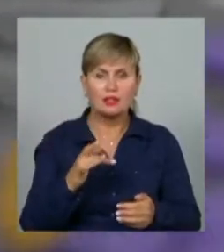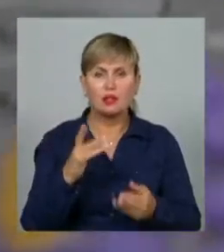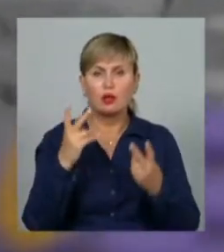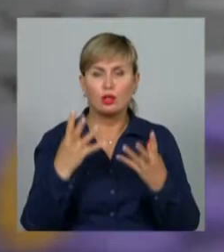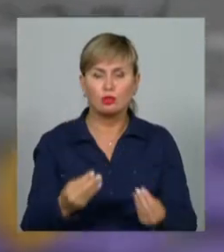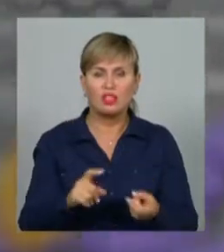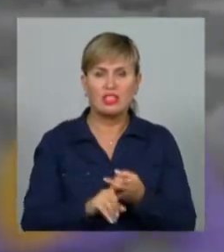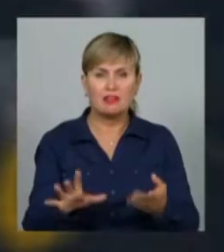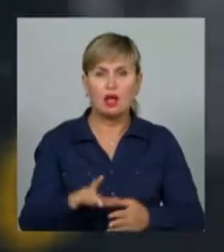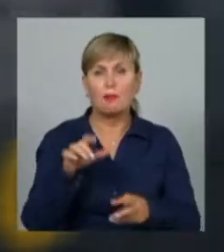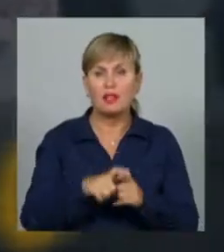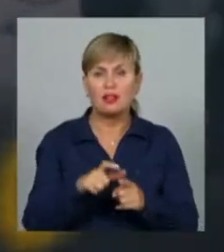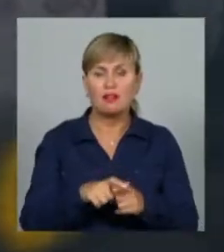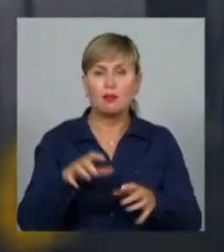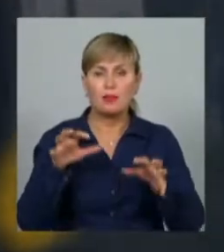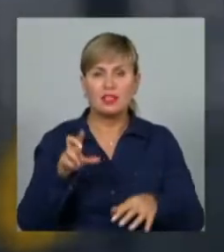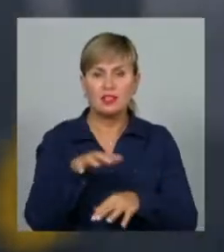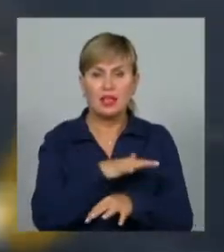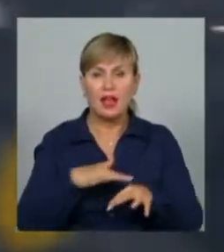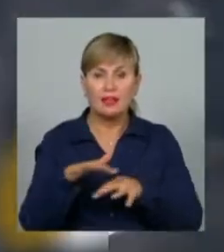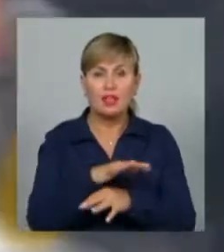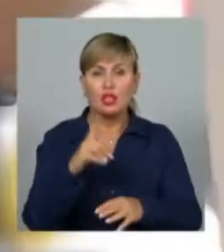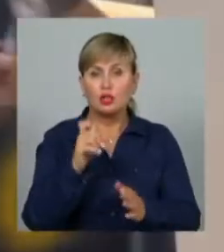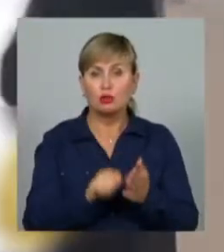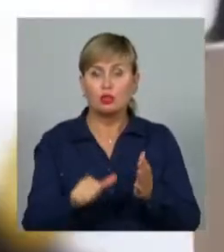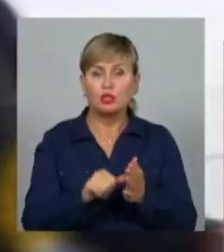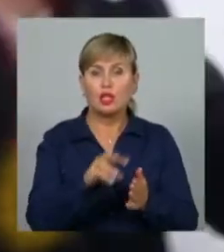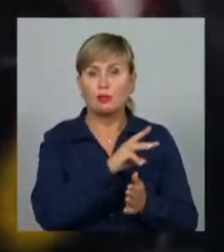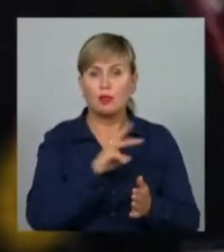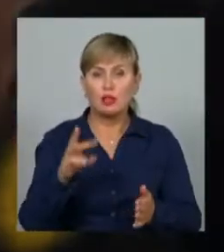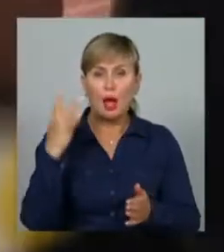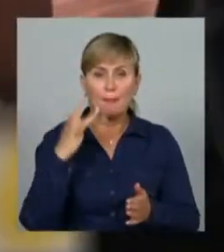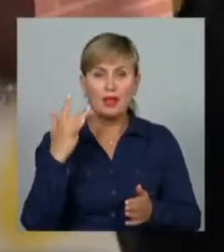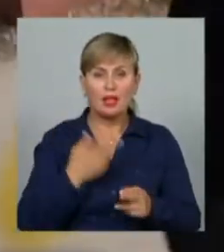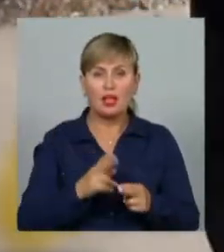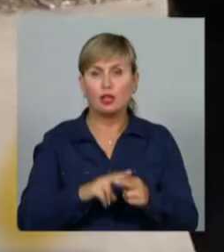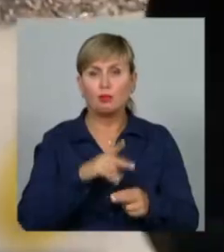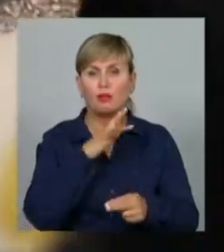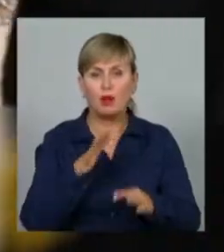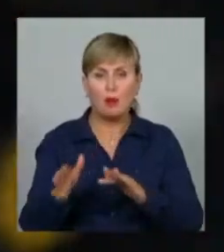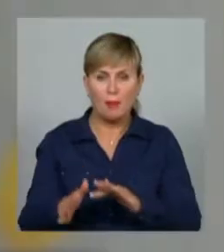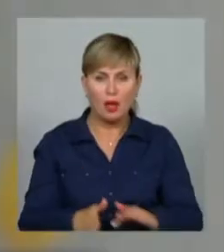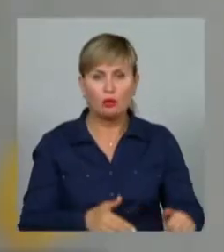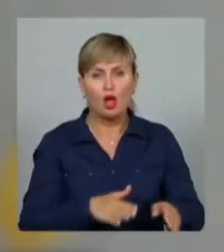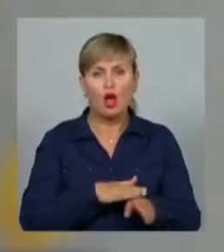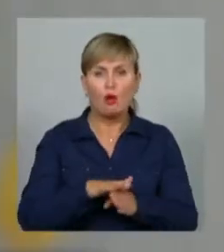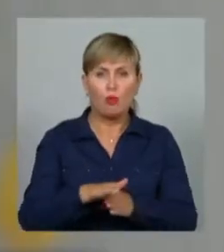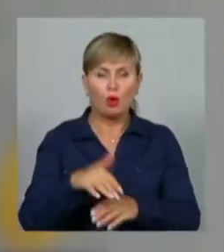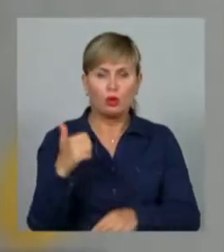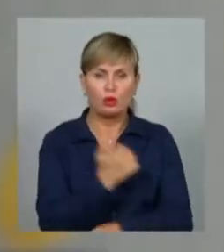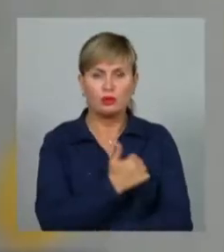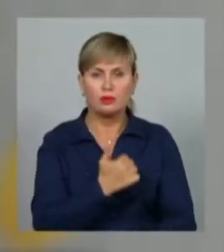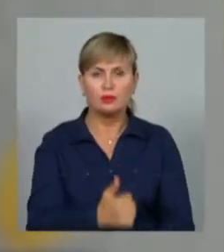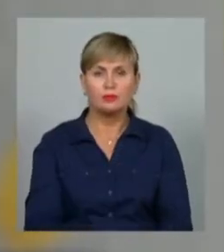независимости. По словам президента страны Джо Байдена, 160 миллионов американцев к этому времени пройдут полный курс